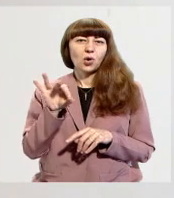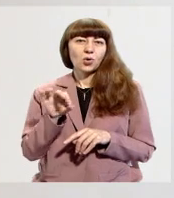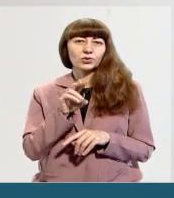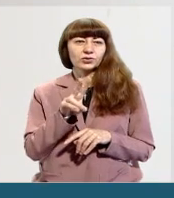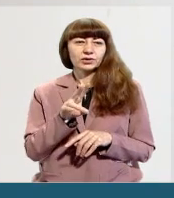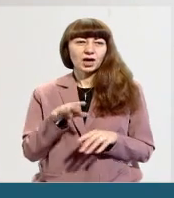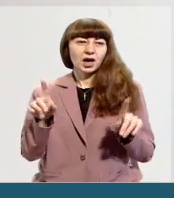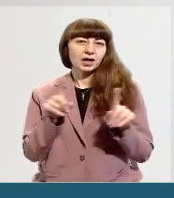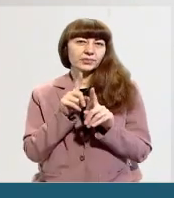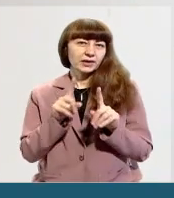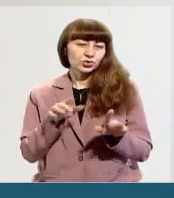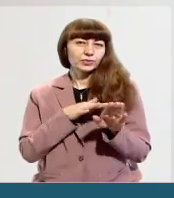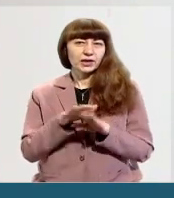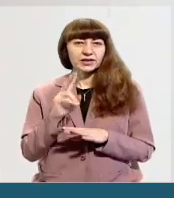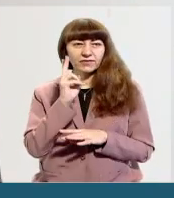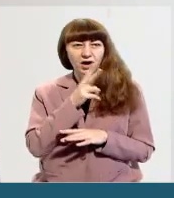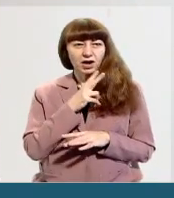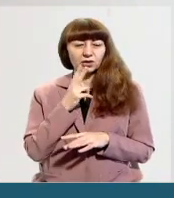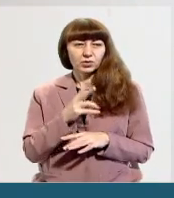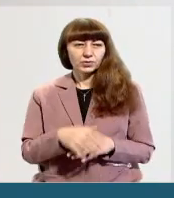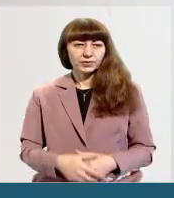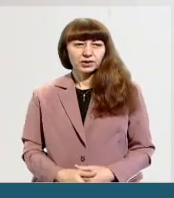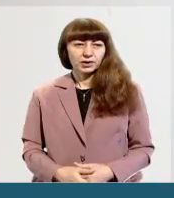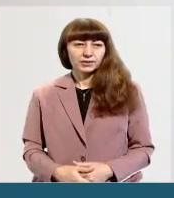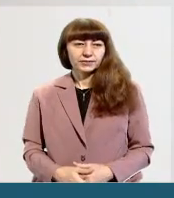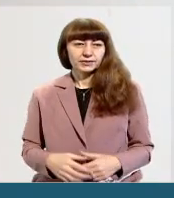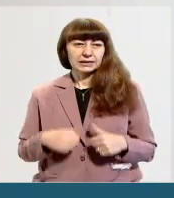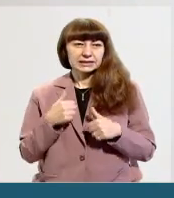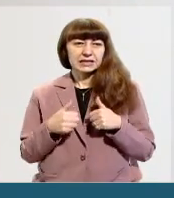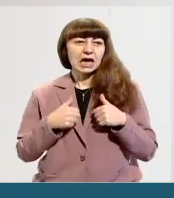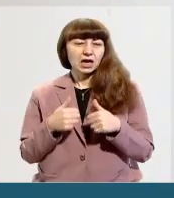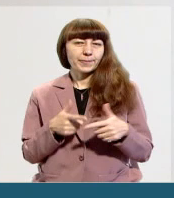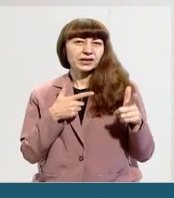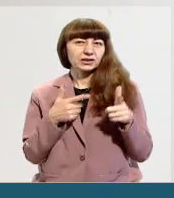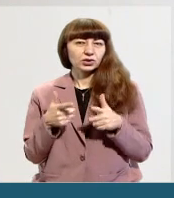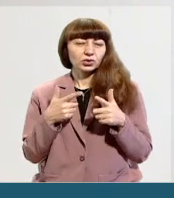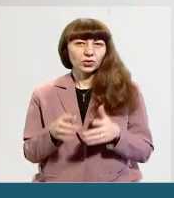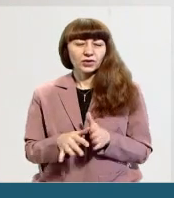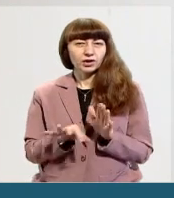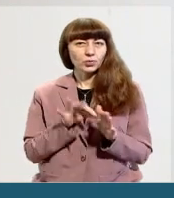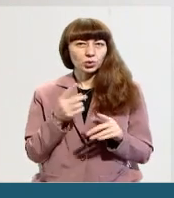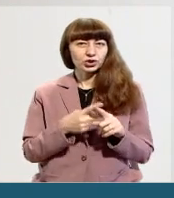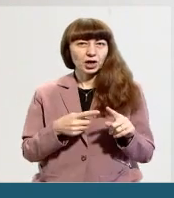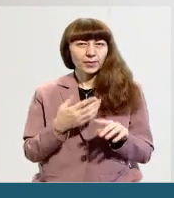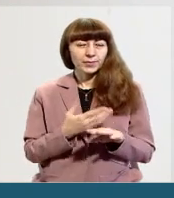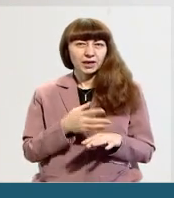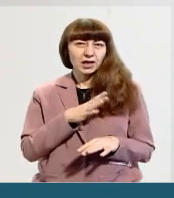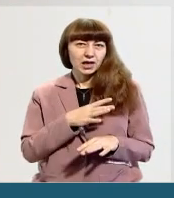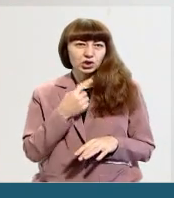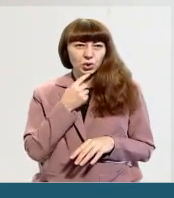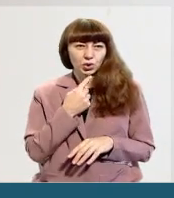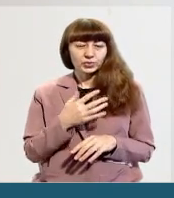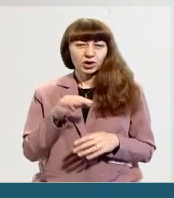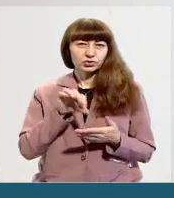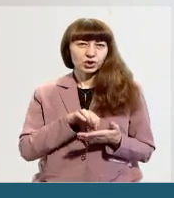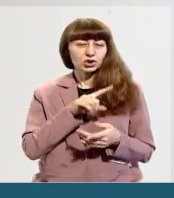айтып жүрмін. Дегенмен соңғы 1 айда тиянақты дайындалдым. Іріктеу кезеңдері қиынға соқпады. Байқауға жақсы әсер алу үшін қатысып жатырмын. Себебі